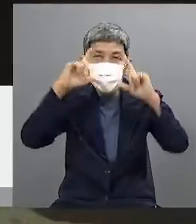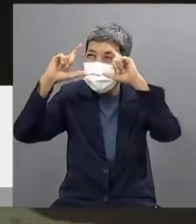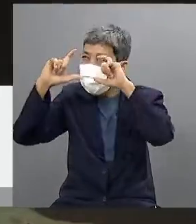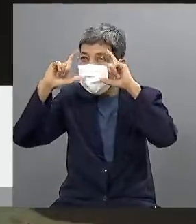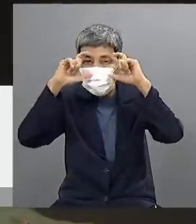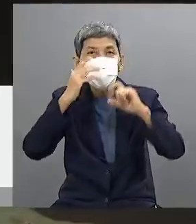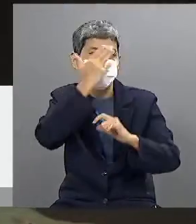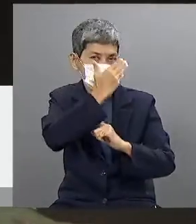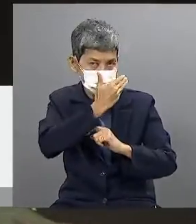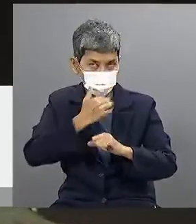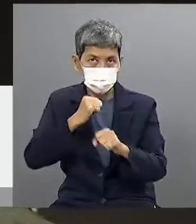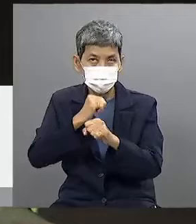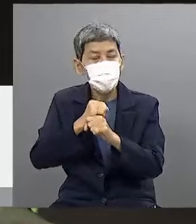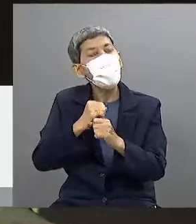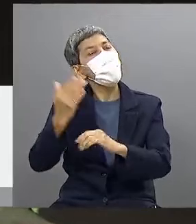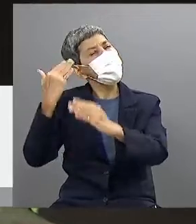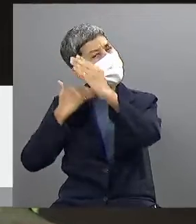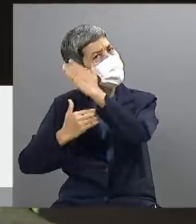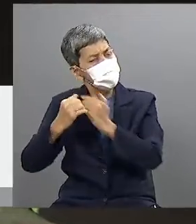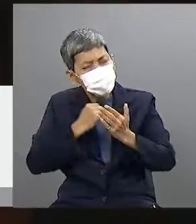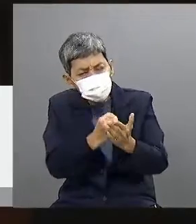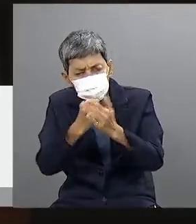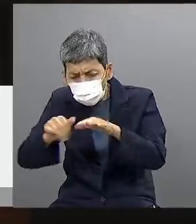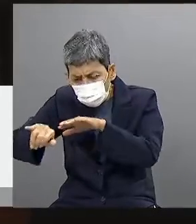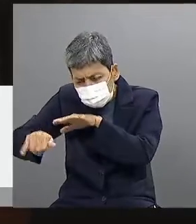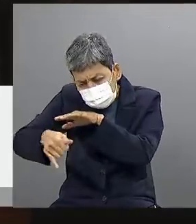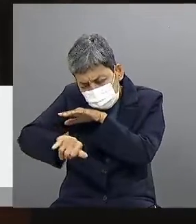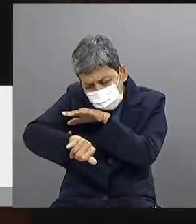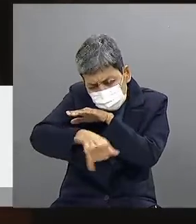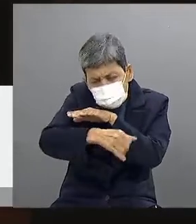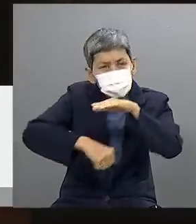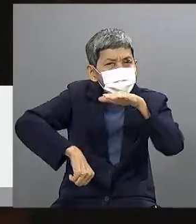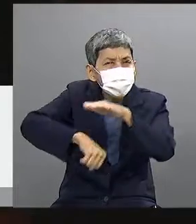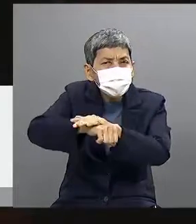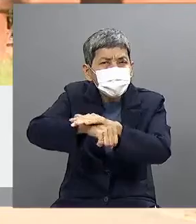และเรียนรู้ประวัติศาสตร์การกู้ภัยถ้ำหลวงเพื่อช่วยเหลือ13ทีมหมูป่า